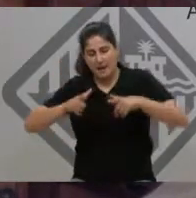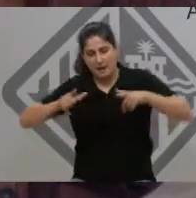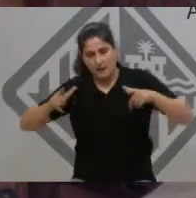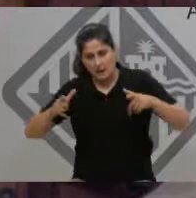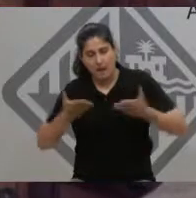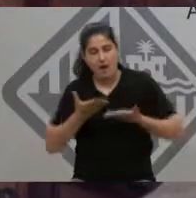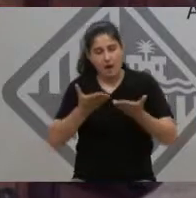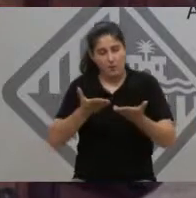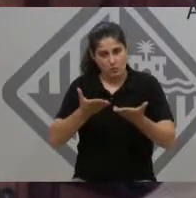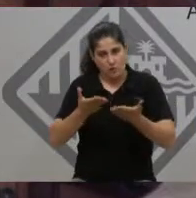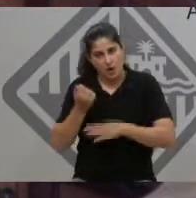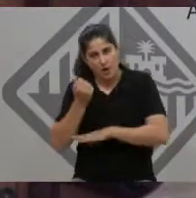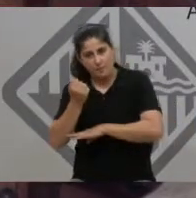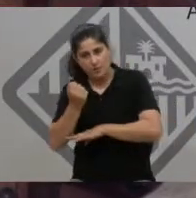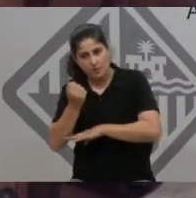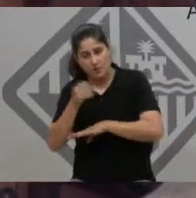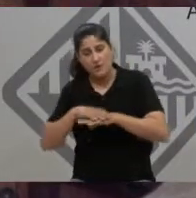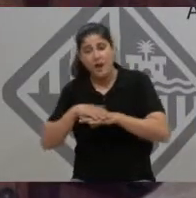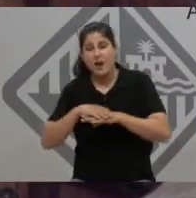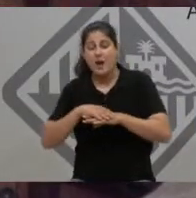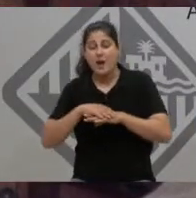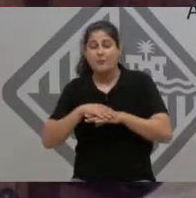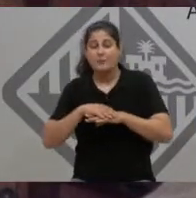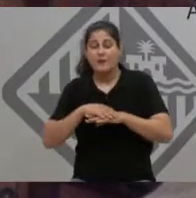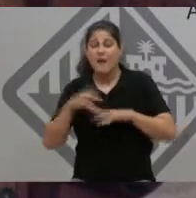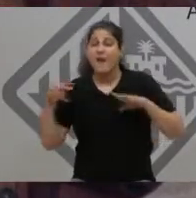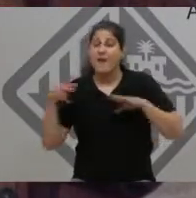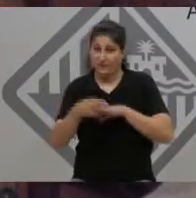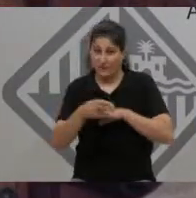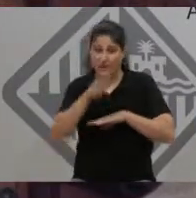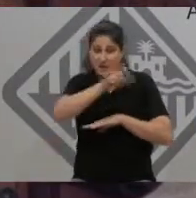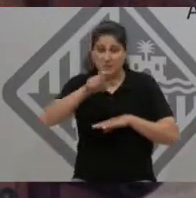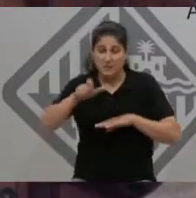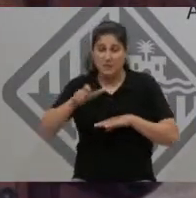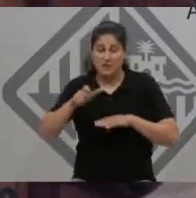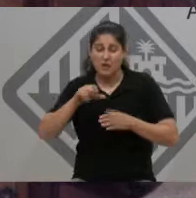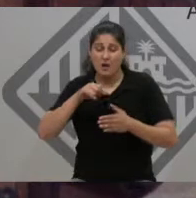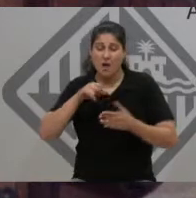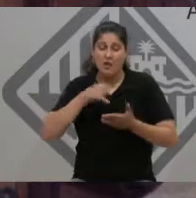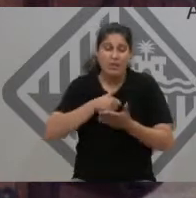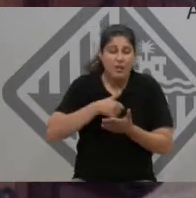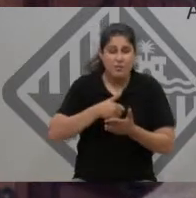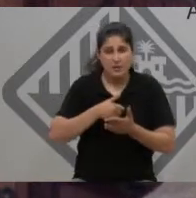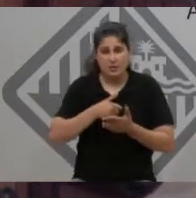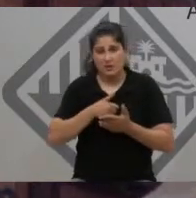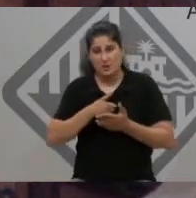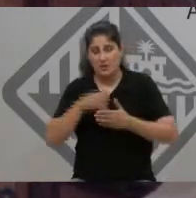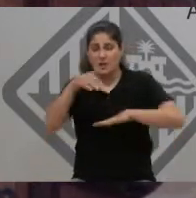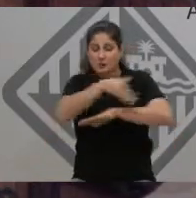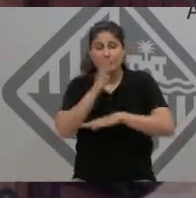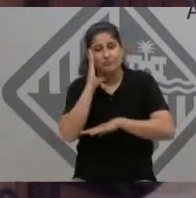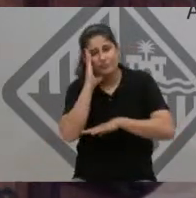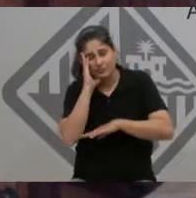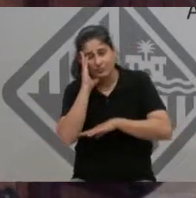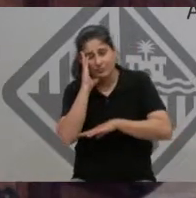la proliferació de persones socialment excluïdes que pernocten en els carrers de la